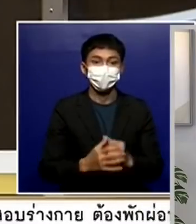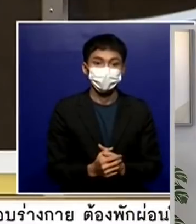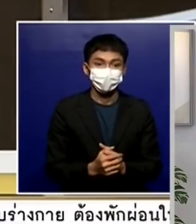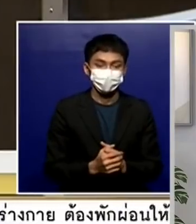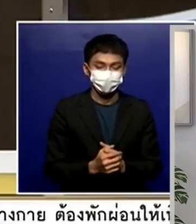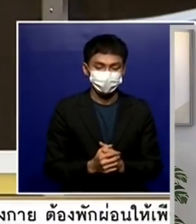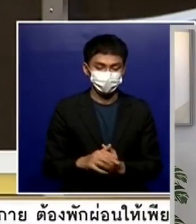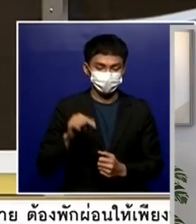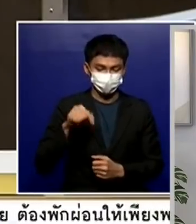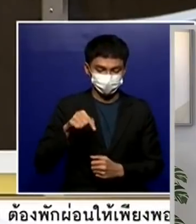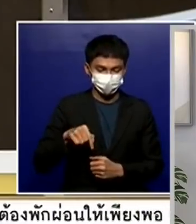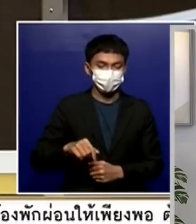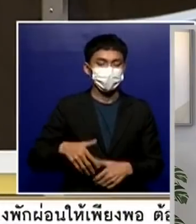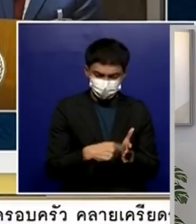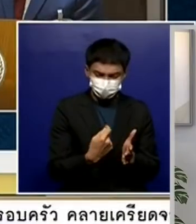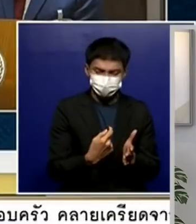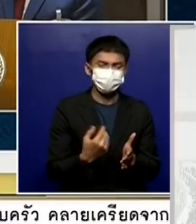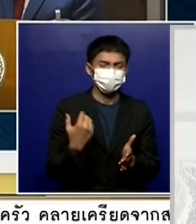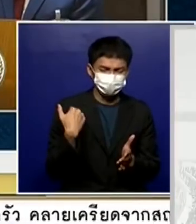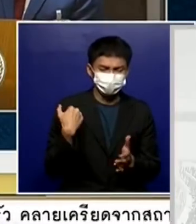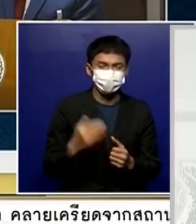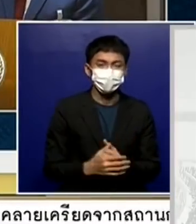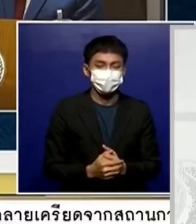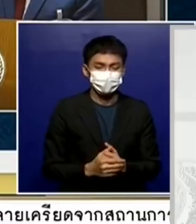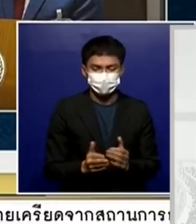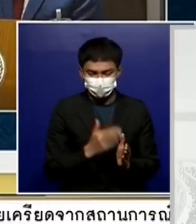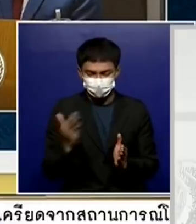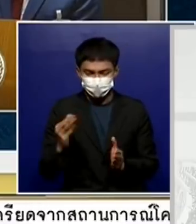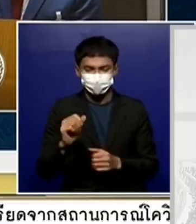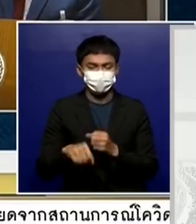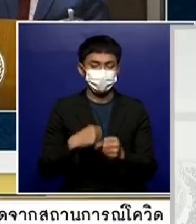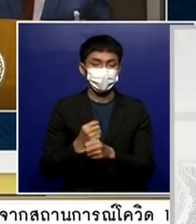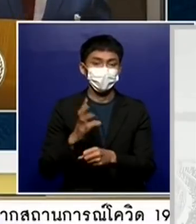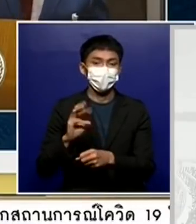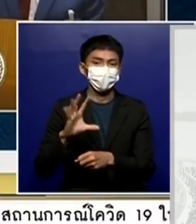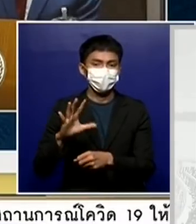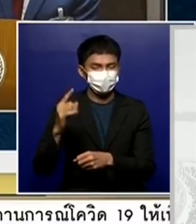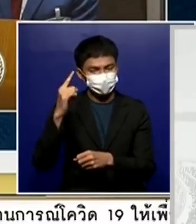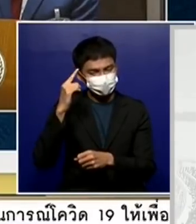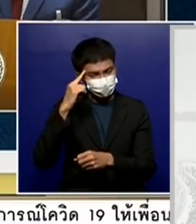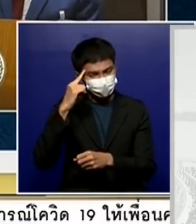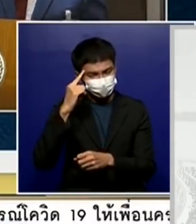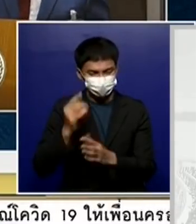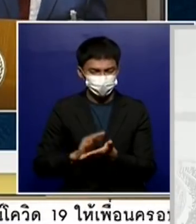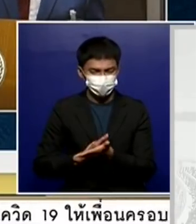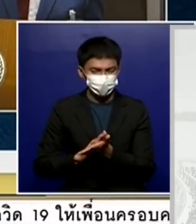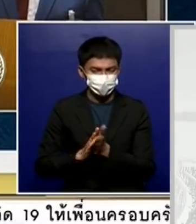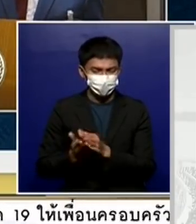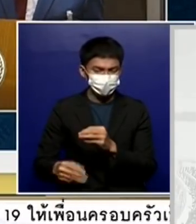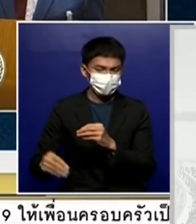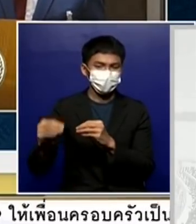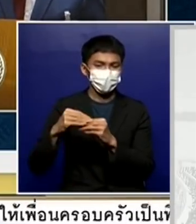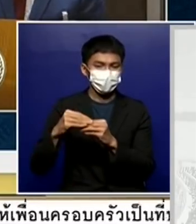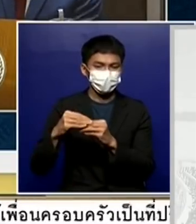รจะปรับเพิ่มสิ ต้องเยอะสิ ต้องเยอะสินะครับเพราะว่าต้องไปแก้ปัญหาโควิดกันหลายประการแต่ปรากฏว่างบปี